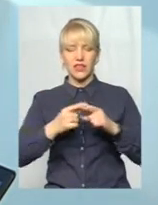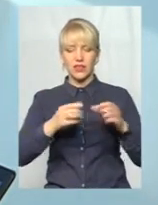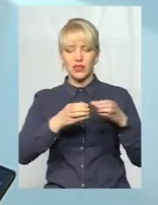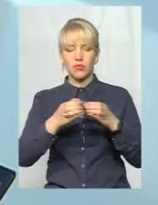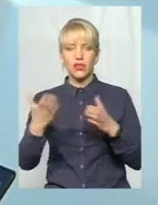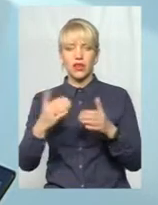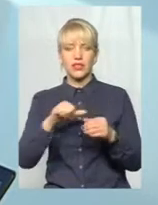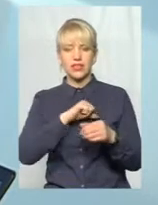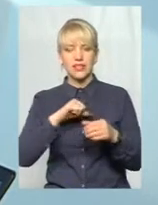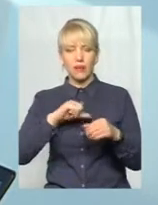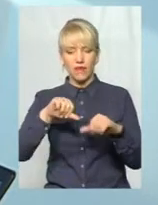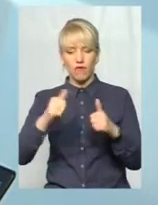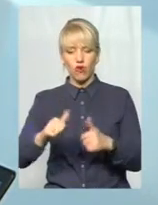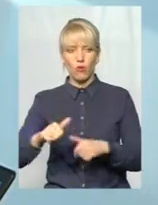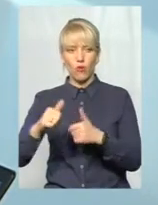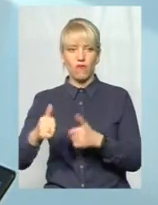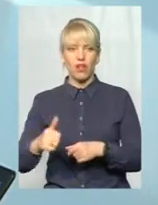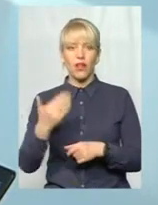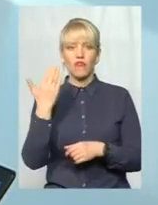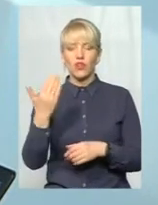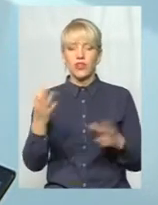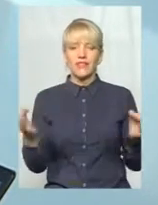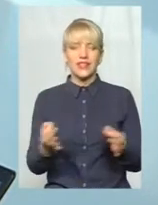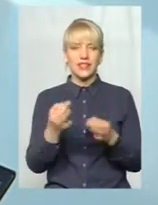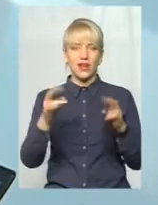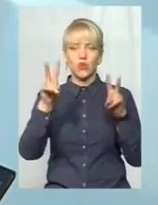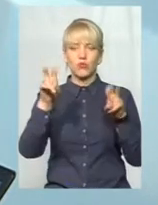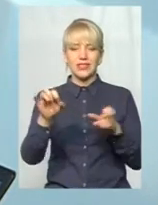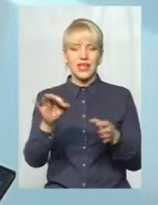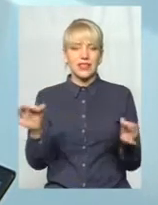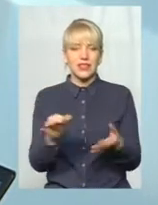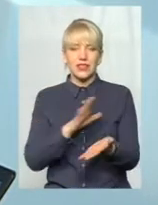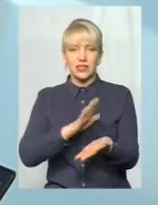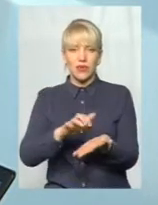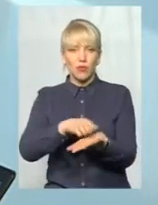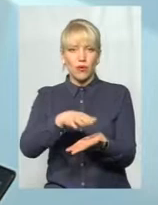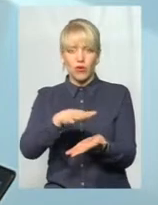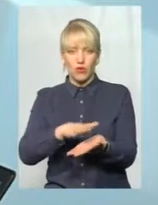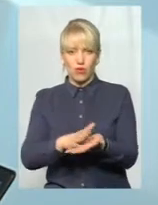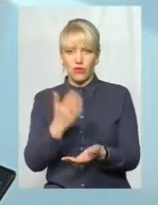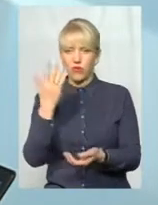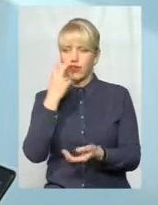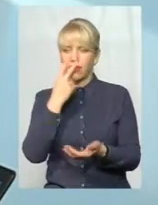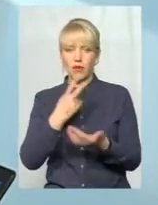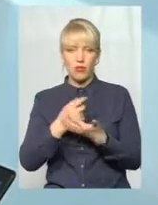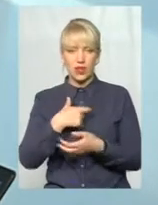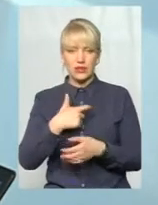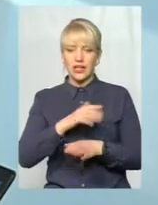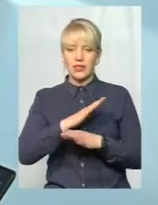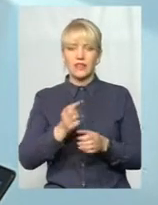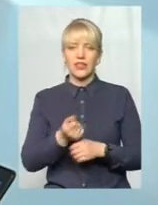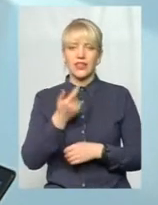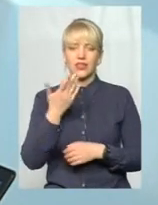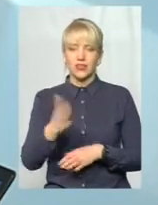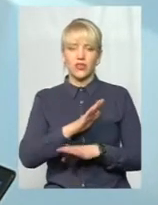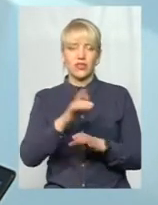формували. Вони ні в якому статусі ніде не обліковувались, вони ні в якому статусі не показувались, ні від кількості, ні від